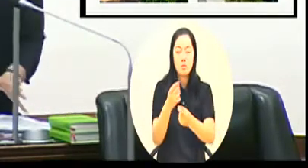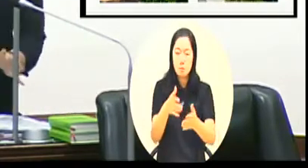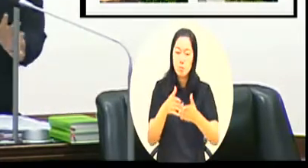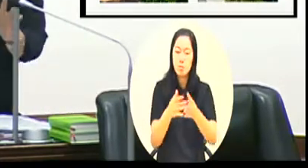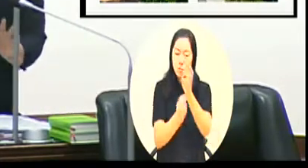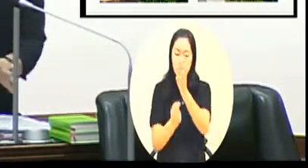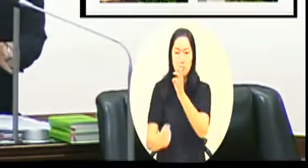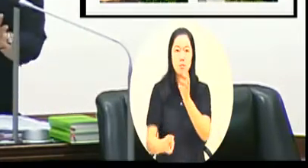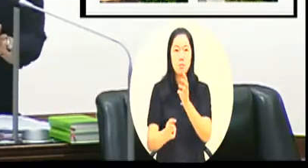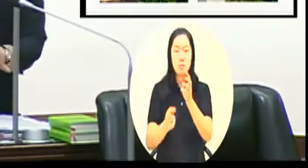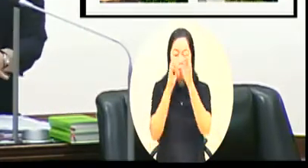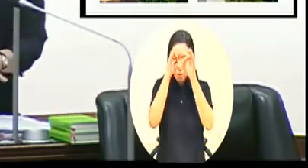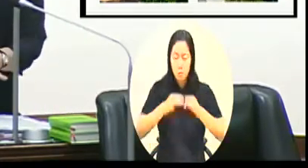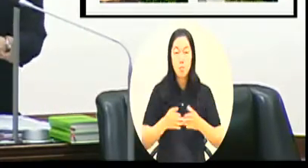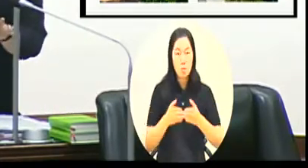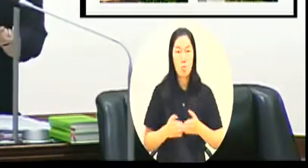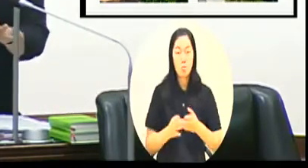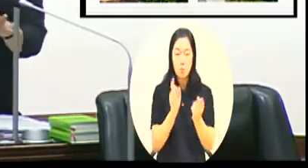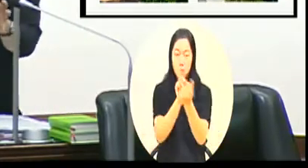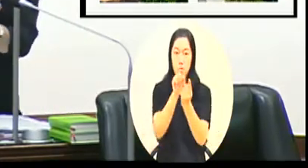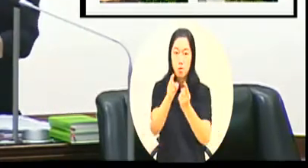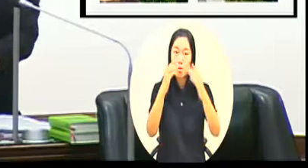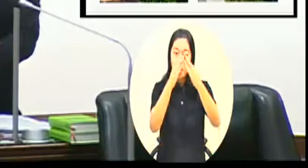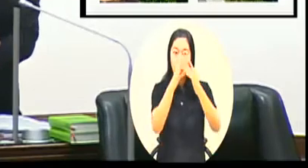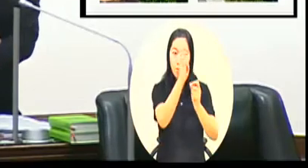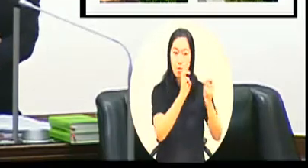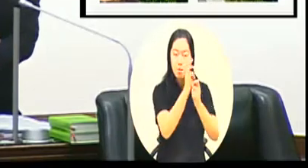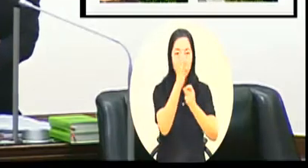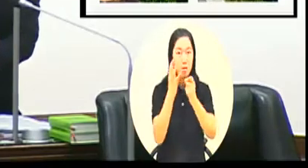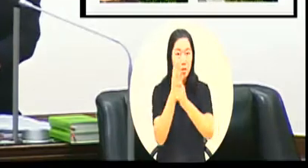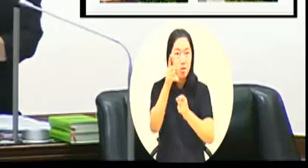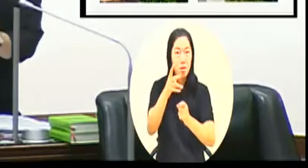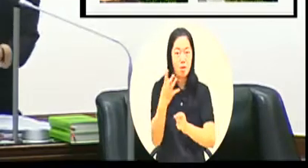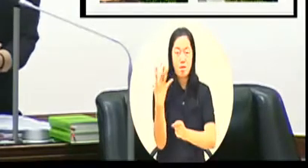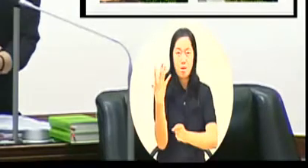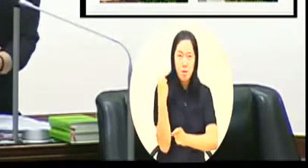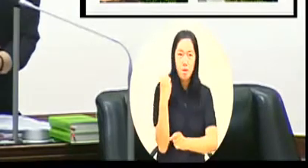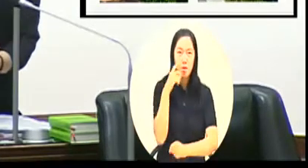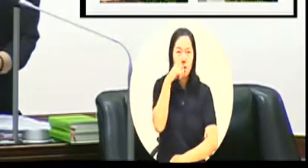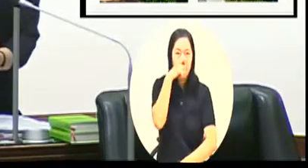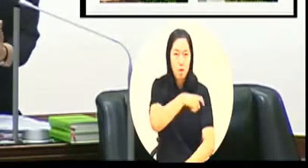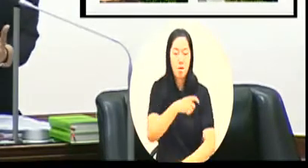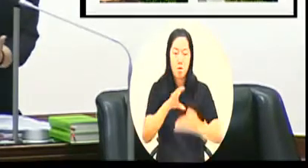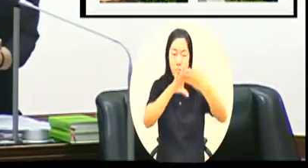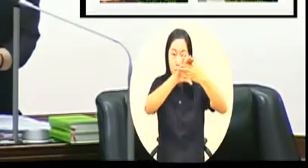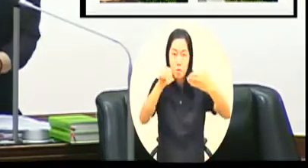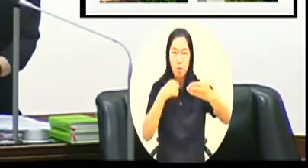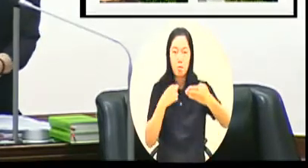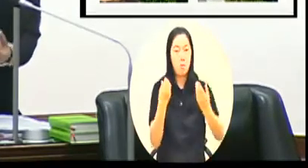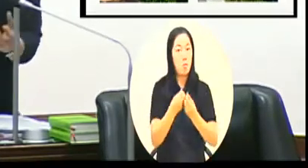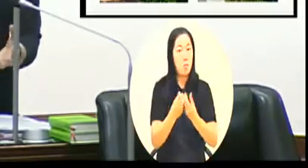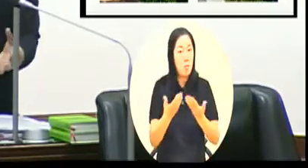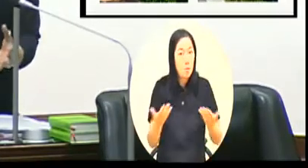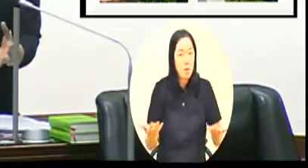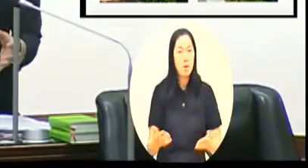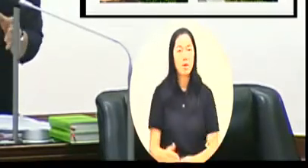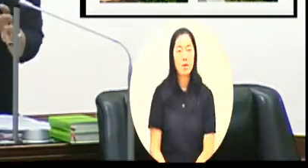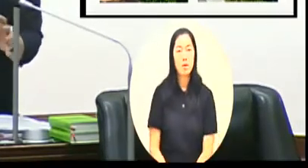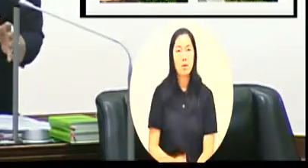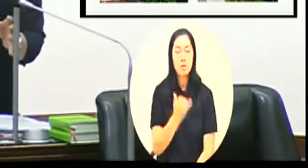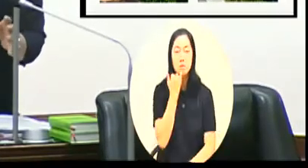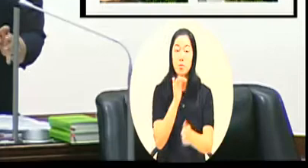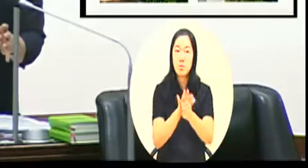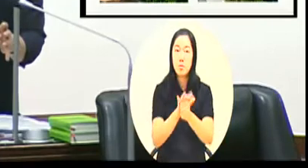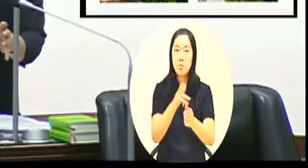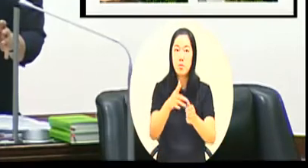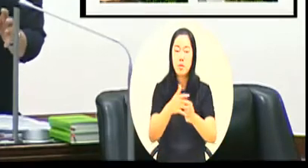对于30年、40年的这一些老旧的一个透天厝，我们是怎么样的去让他们能够打